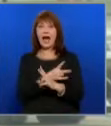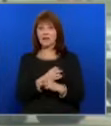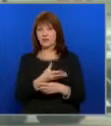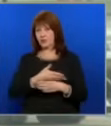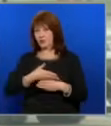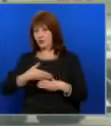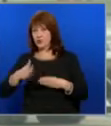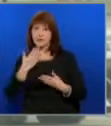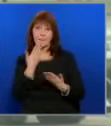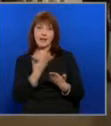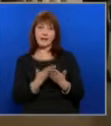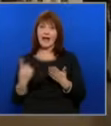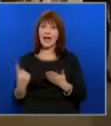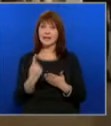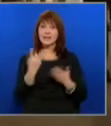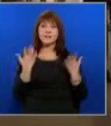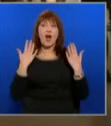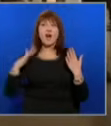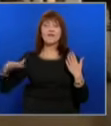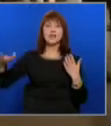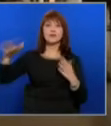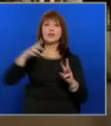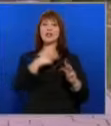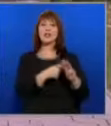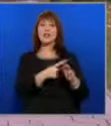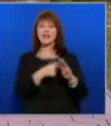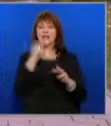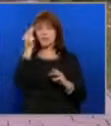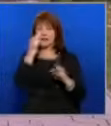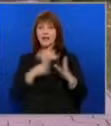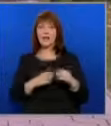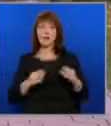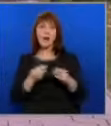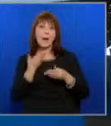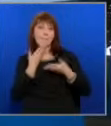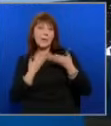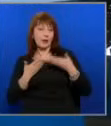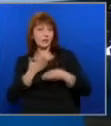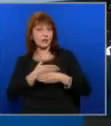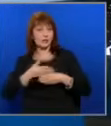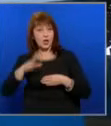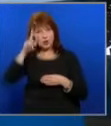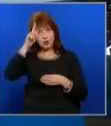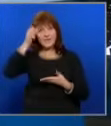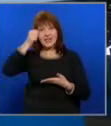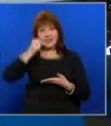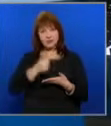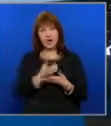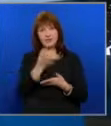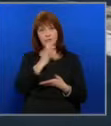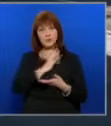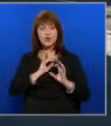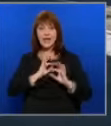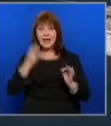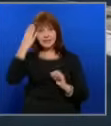Австрия продължава да предлага единствено въздушен Шенген за България и Румъния. Преговорите продължават. София настоява да получи